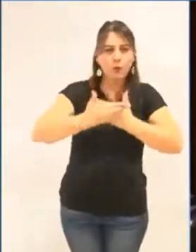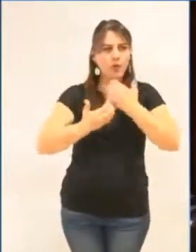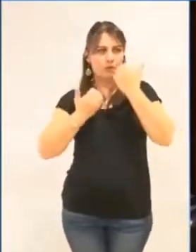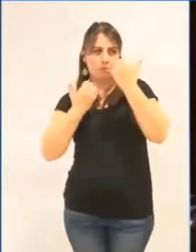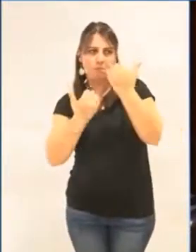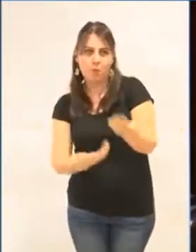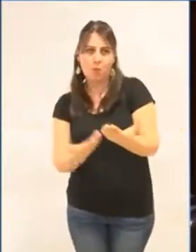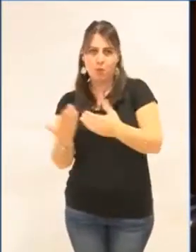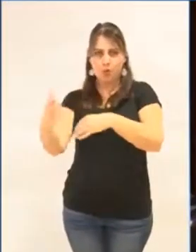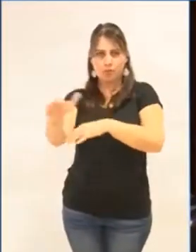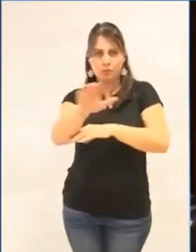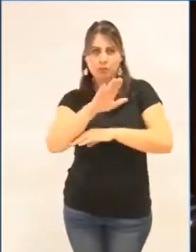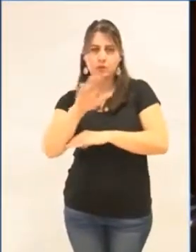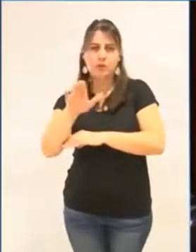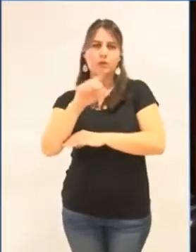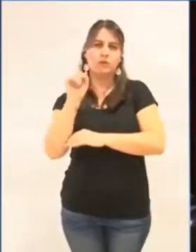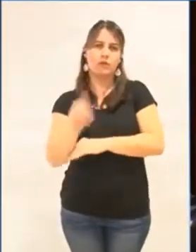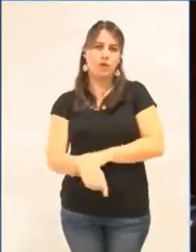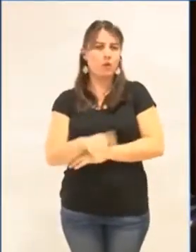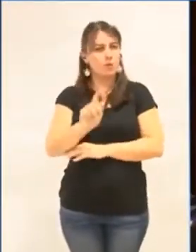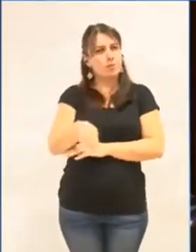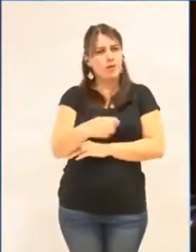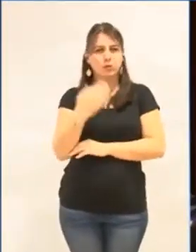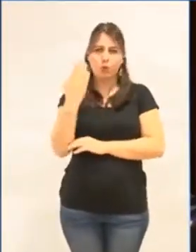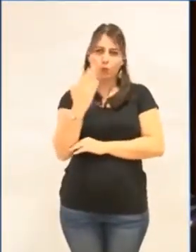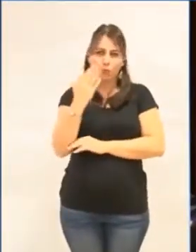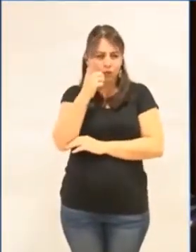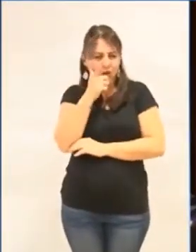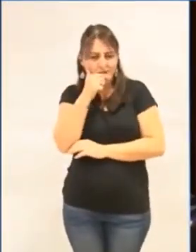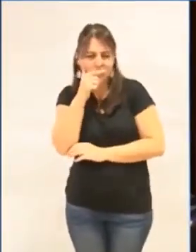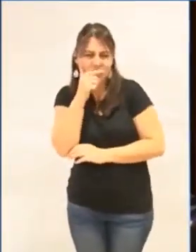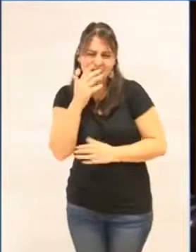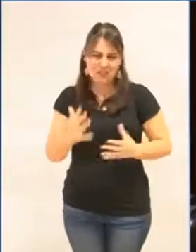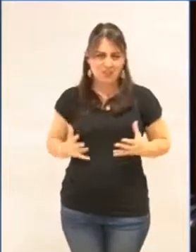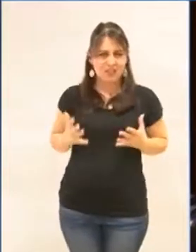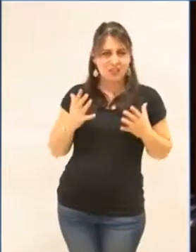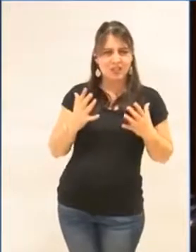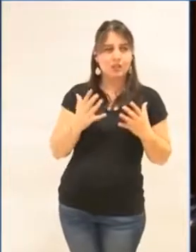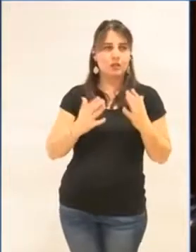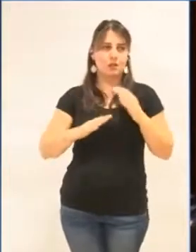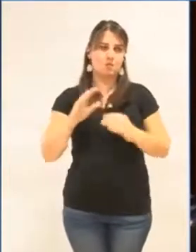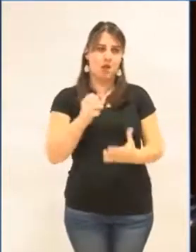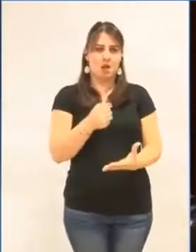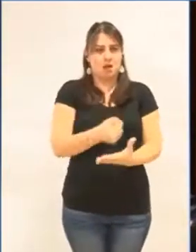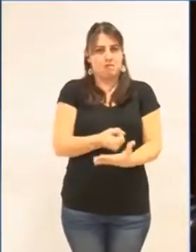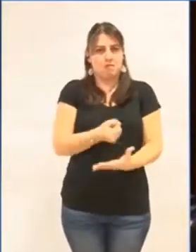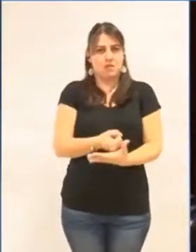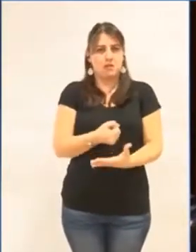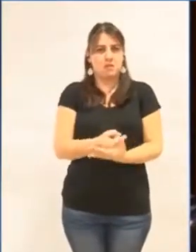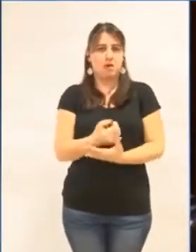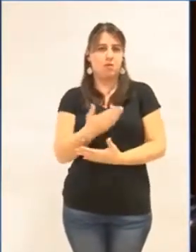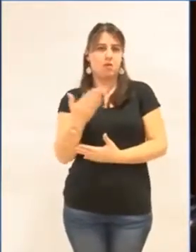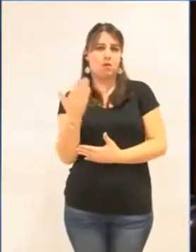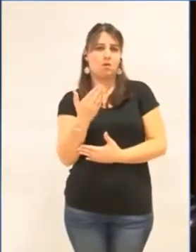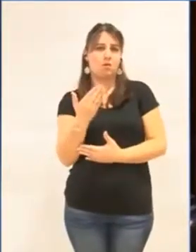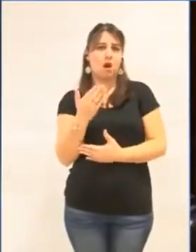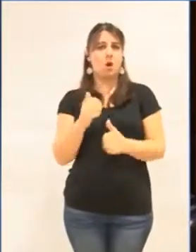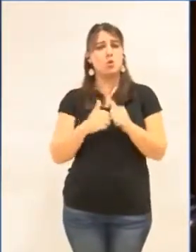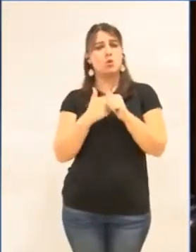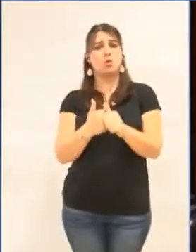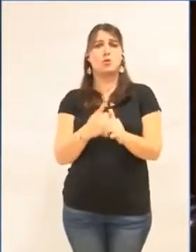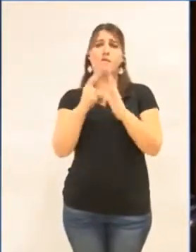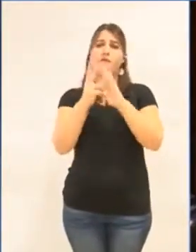présenter, qui demandera des efforts, mais au moins, ceci ne reposerait pas sur des éléments de